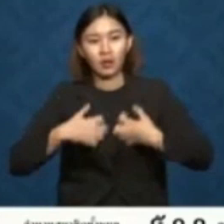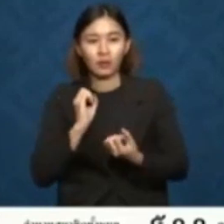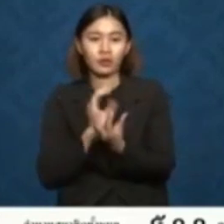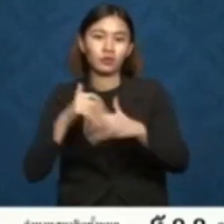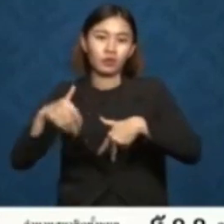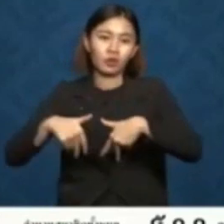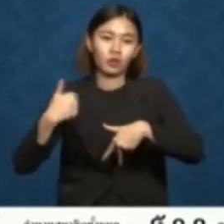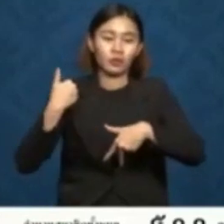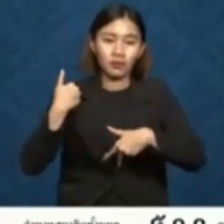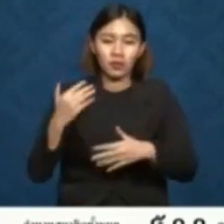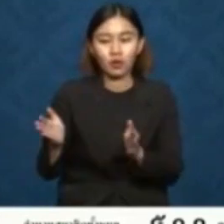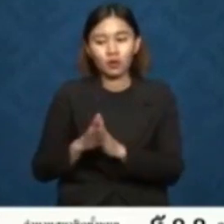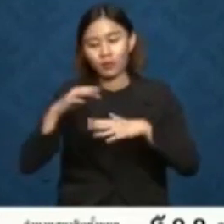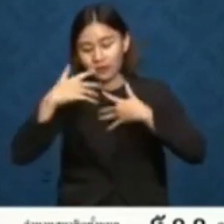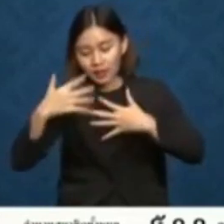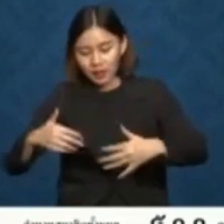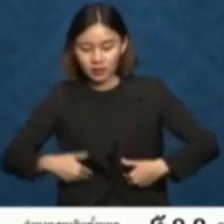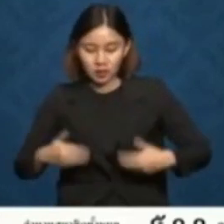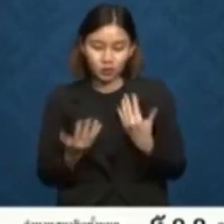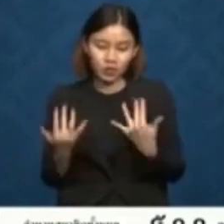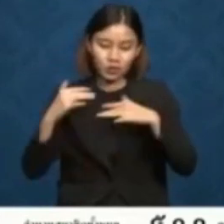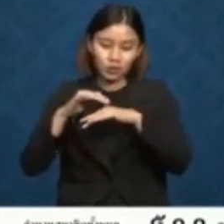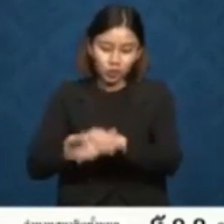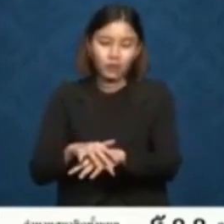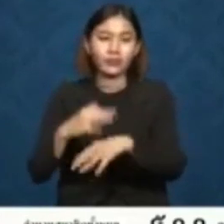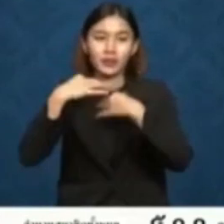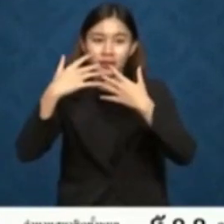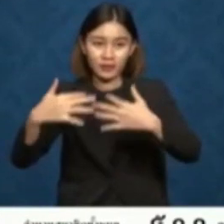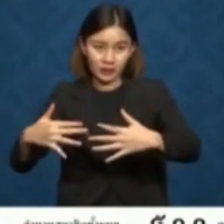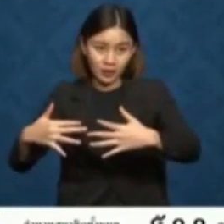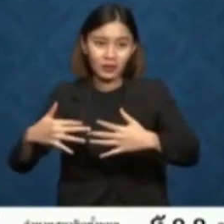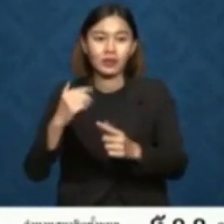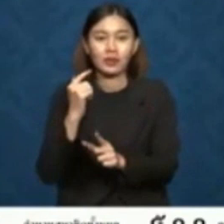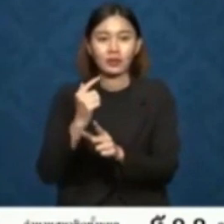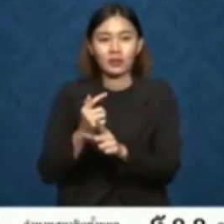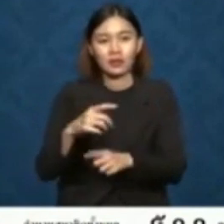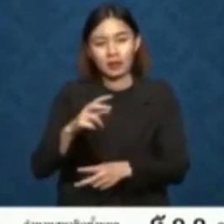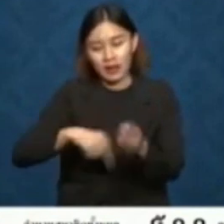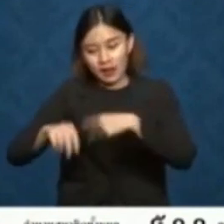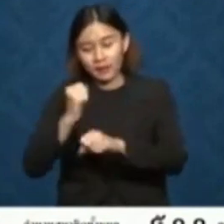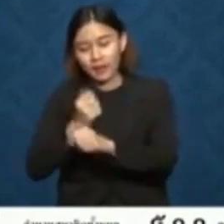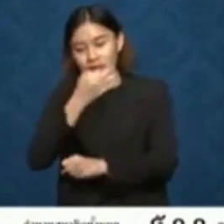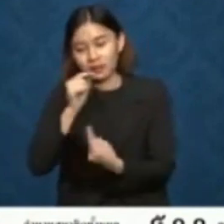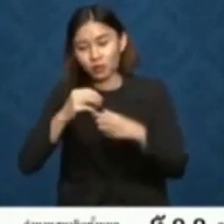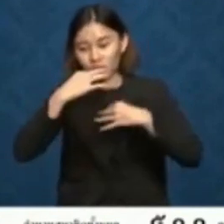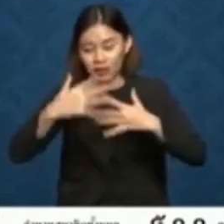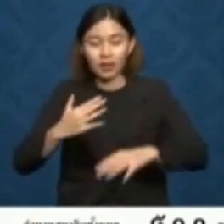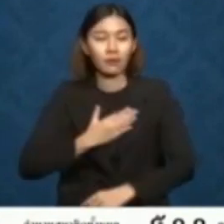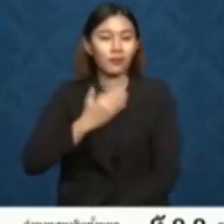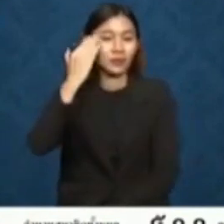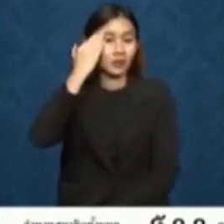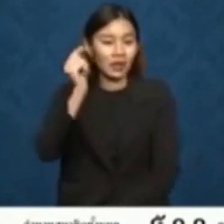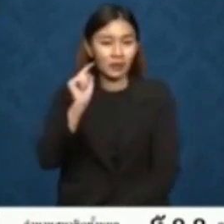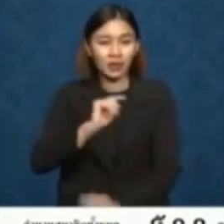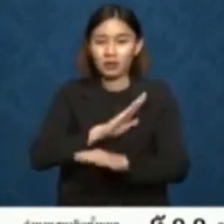ยู่พวกเขาต้องอยู่กับทะเลต้องใช้ชีวิตกับทะเลต้องเลี้ยงปากเลี้ยงท้องจากทะเล